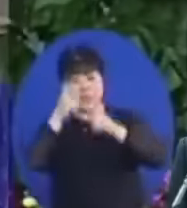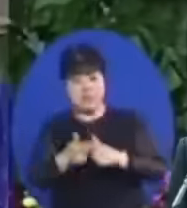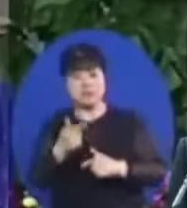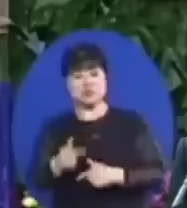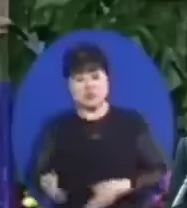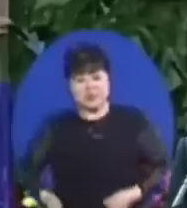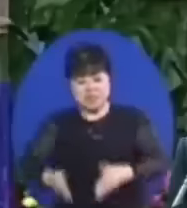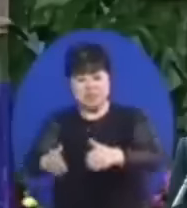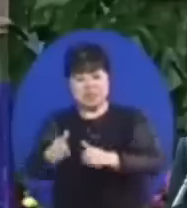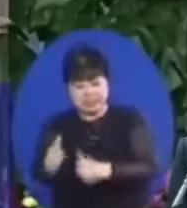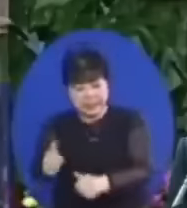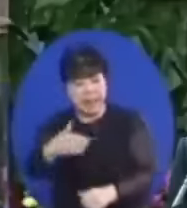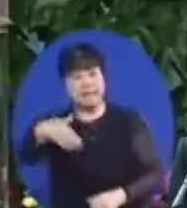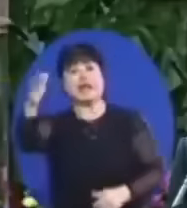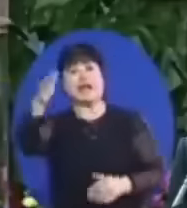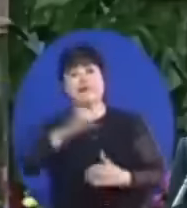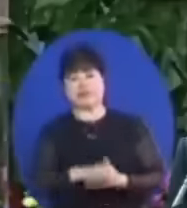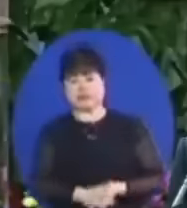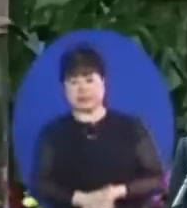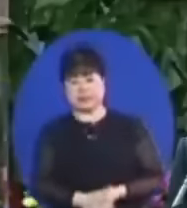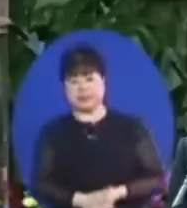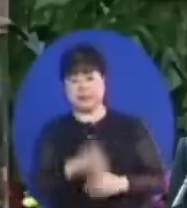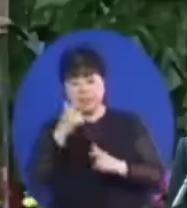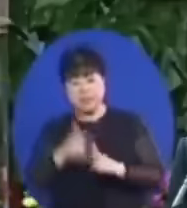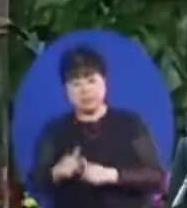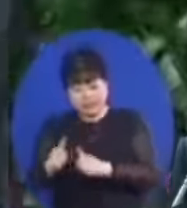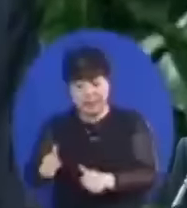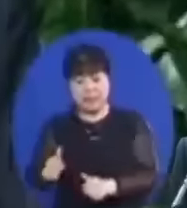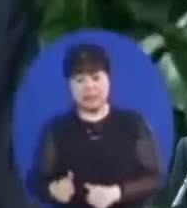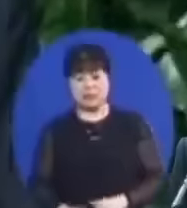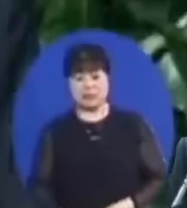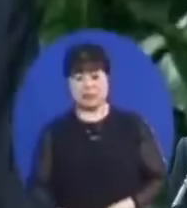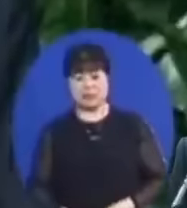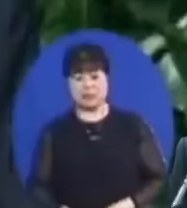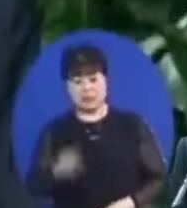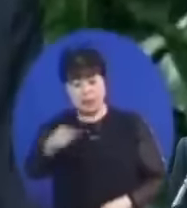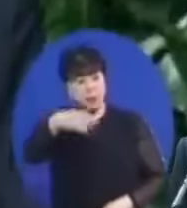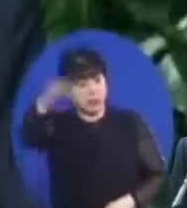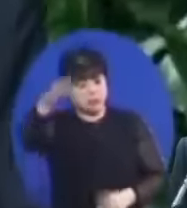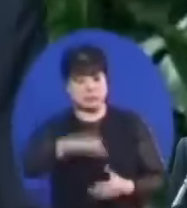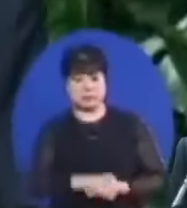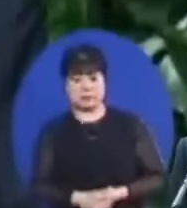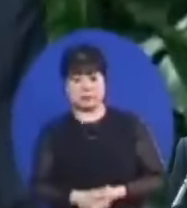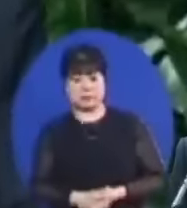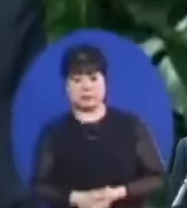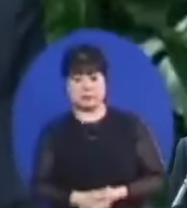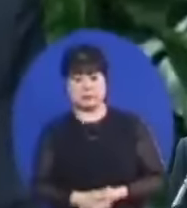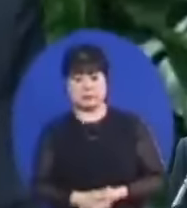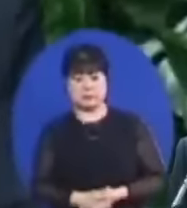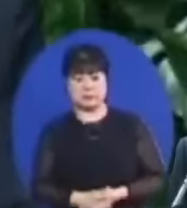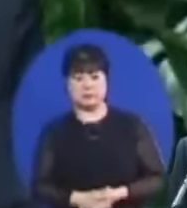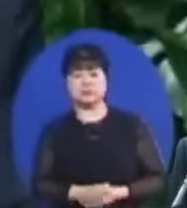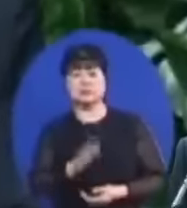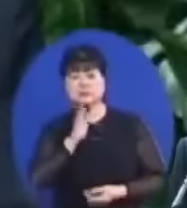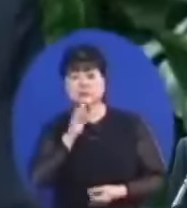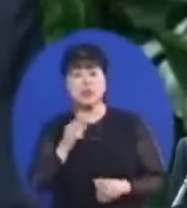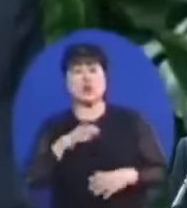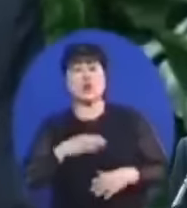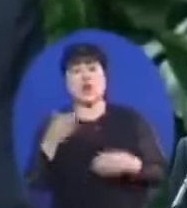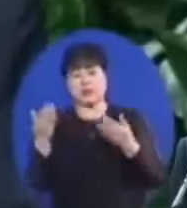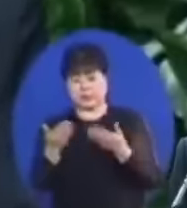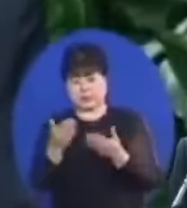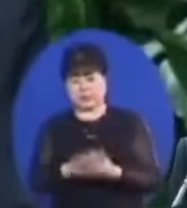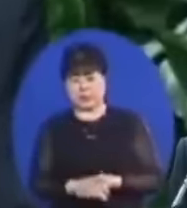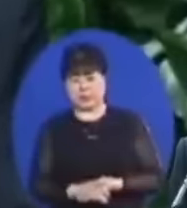예수를 길에서 따르니라. 예수를 따라서 여리고 밖으로 나간 것입니다. 굉장히 상징적인 의미가 있는